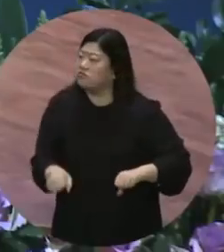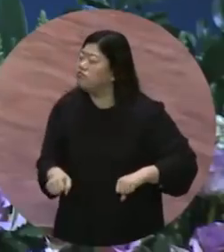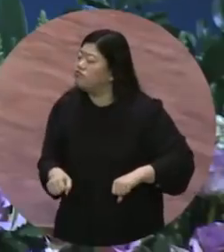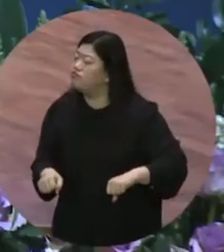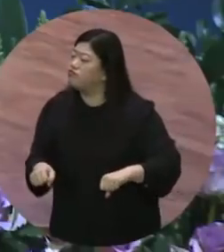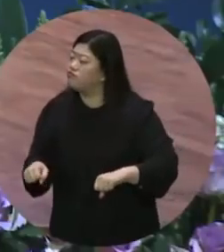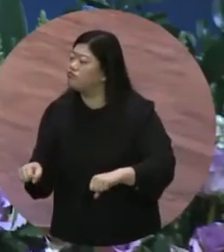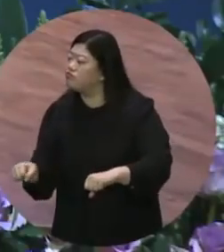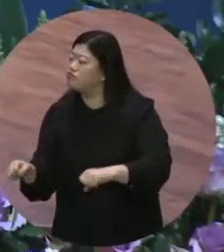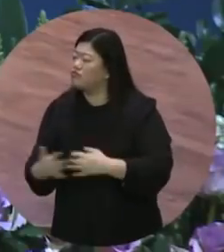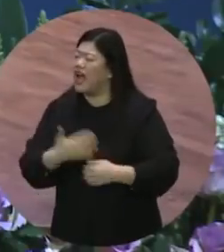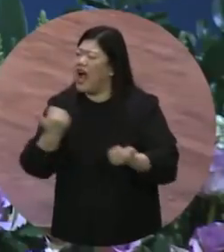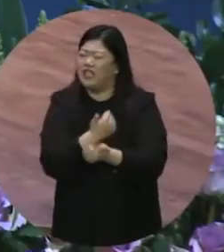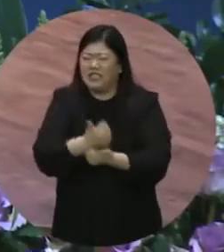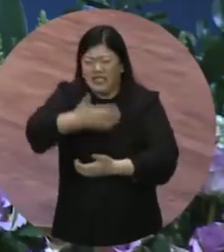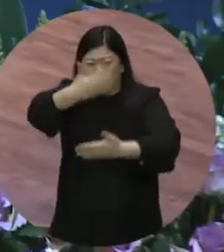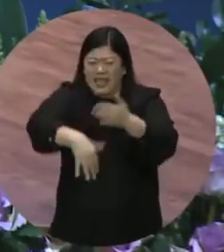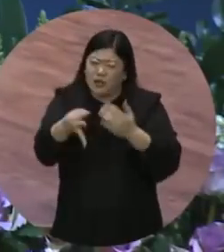되더라.